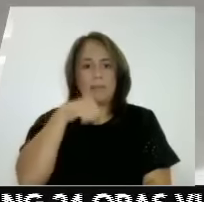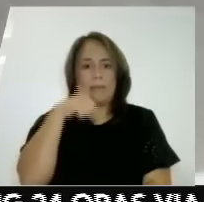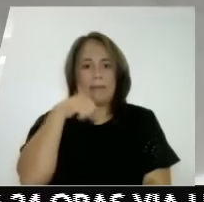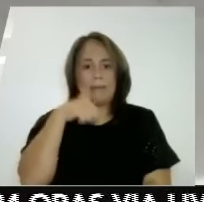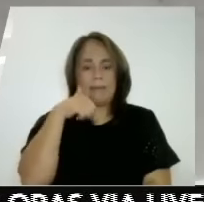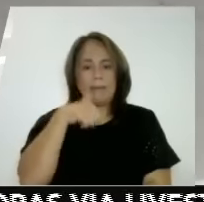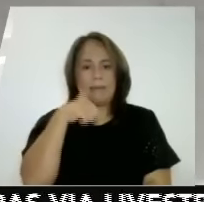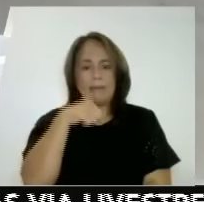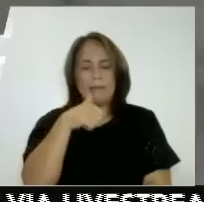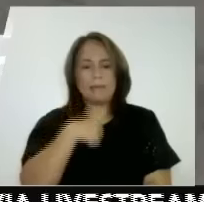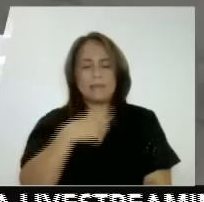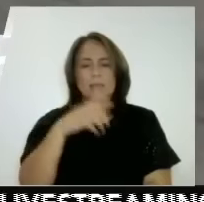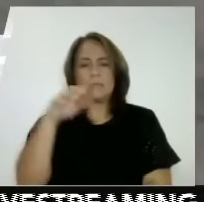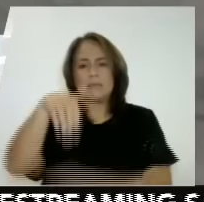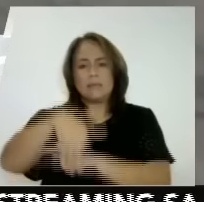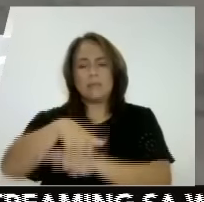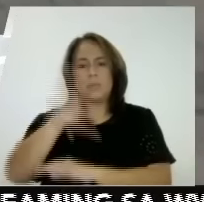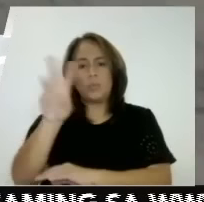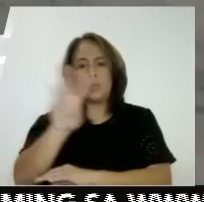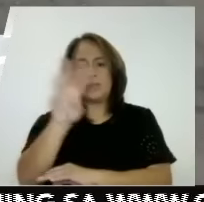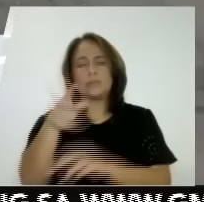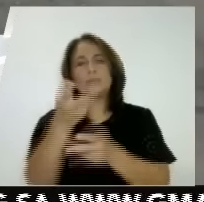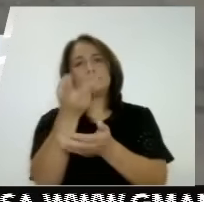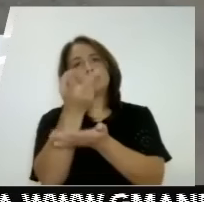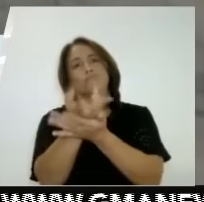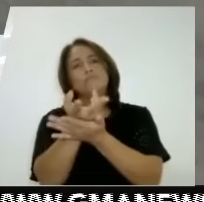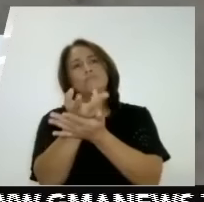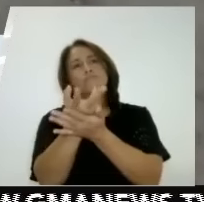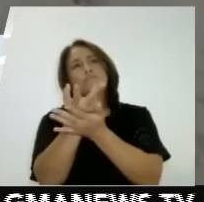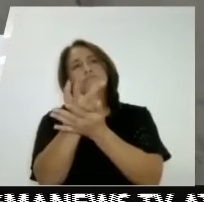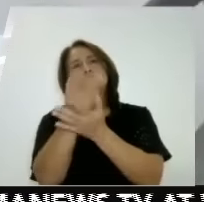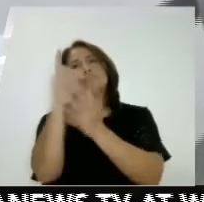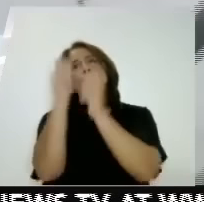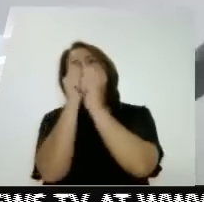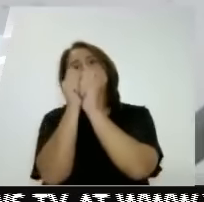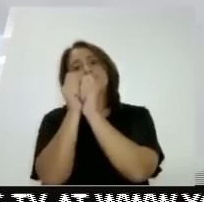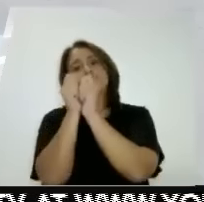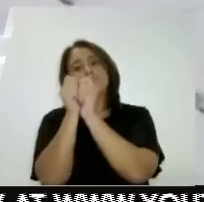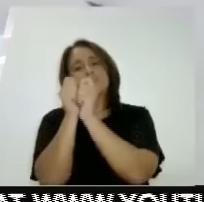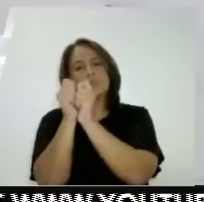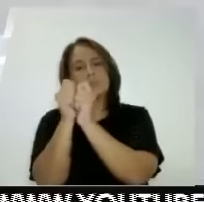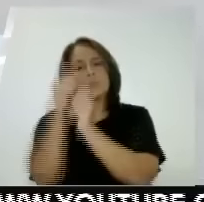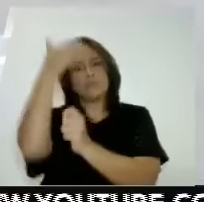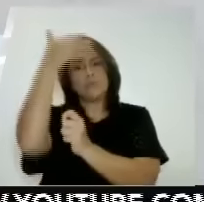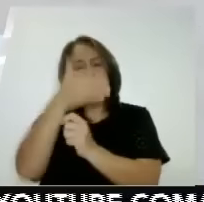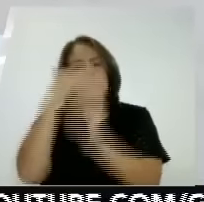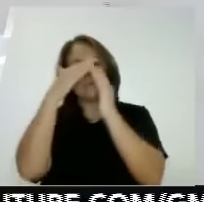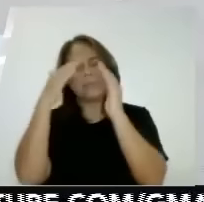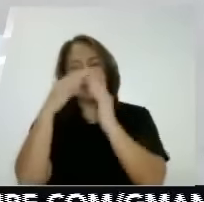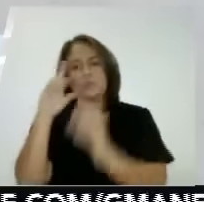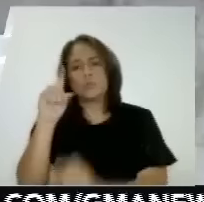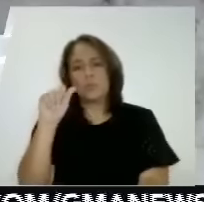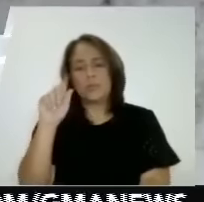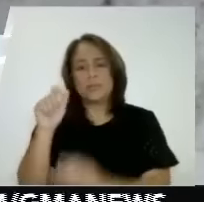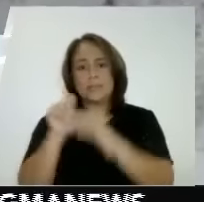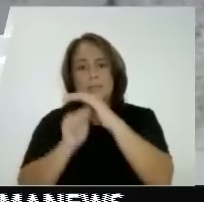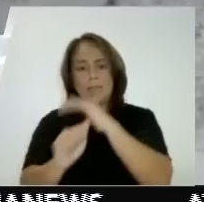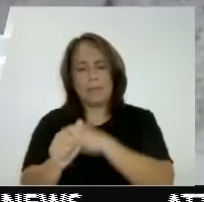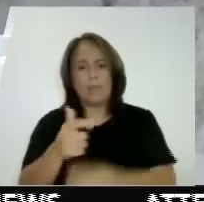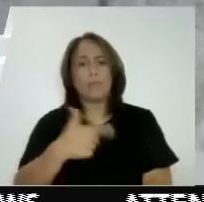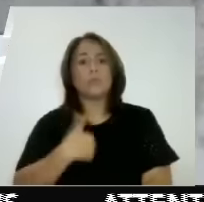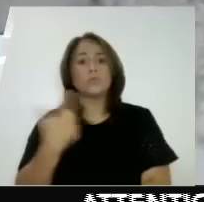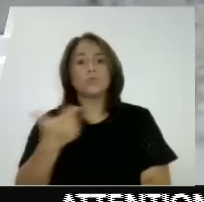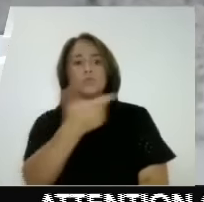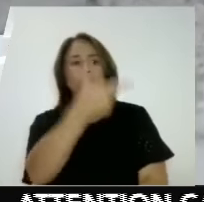Miyerkules, habang nakahiga sila at nagse-cellphone sa harap ng kanilang bahay sa Dolores Abra, pinaulanan sila ng mga bala ng hindi